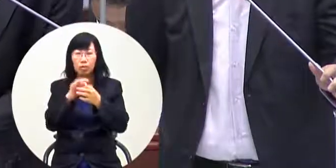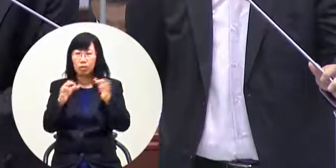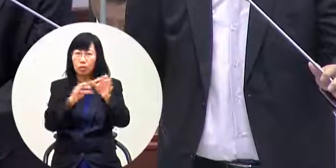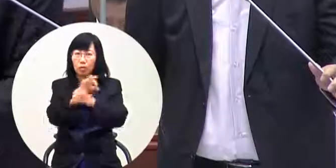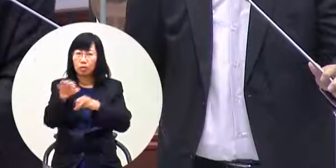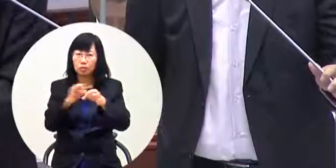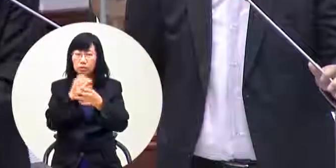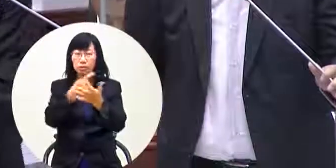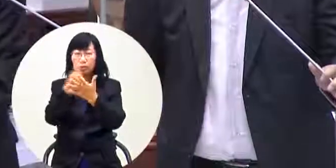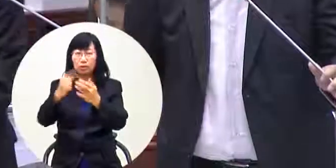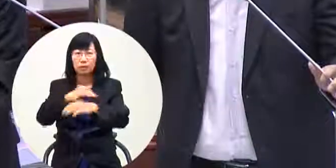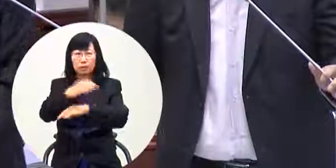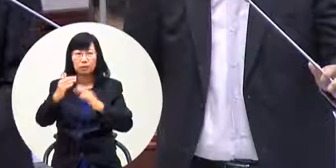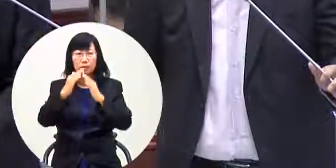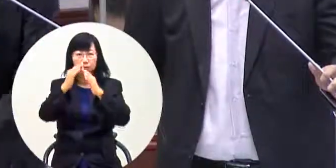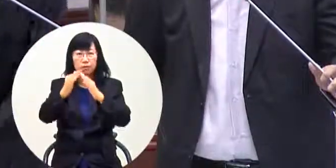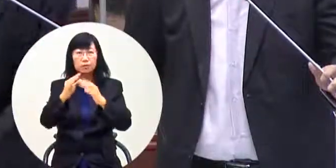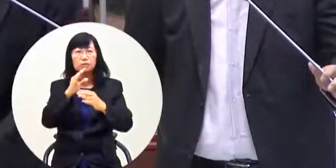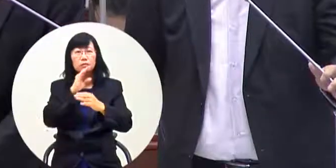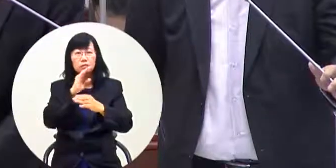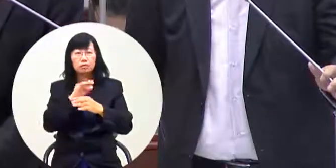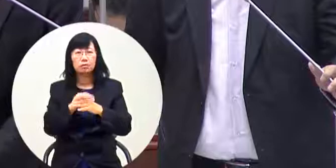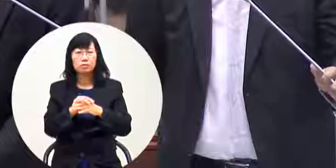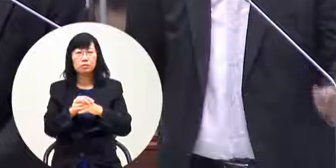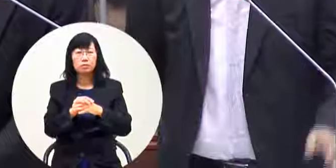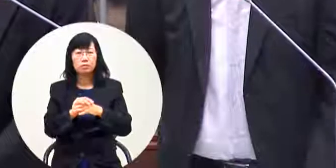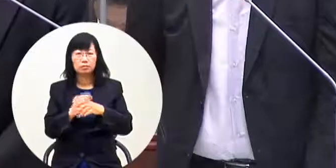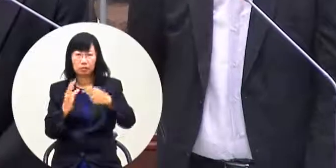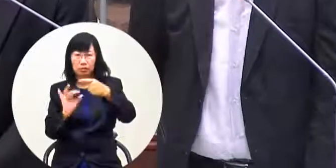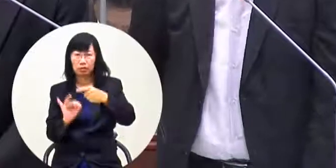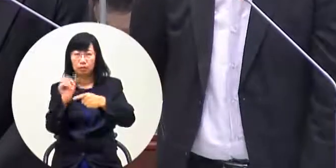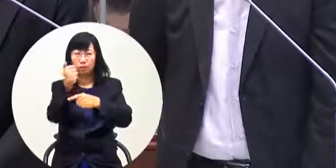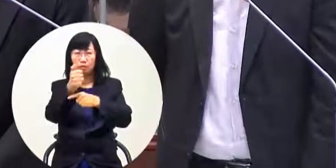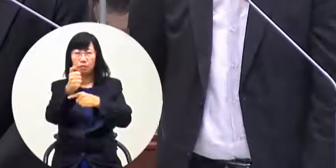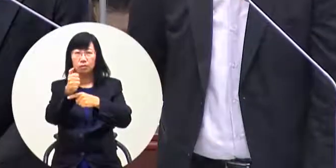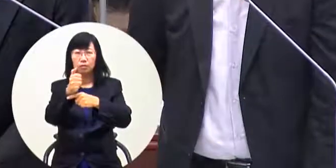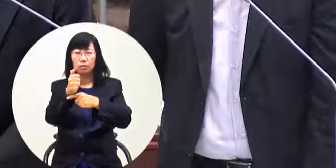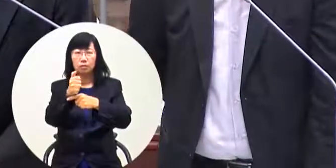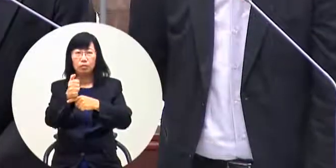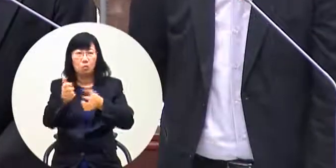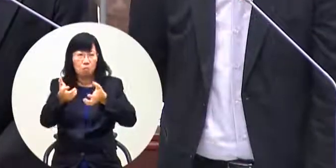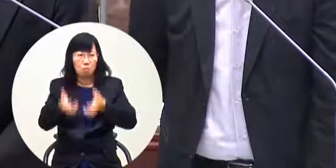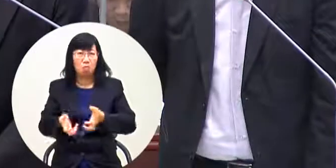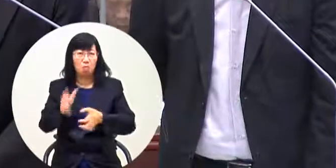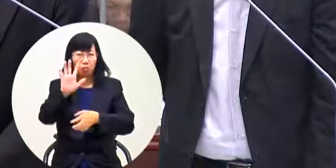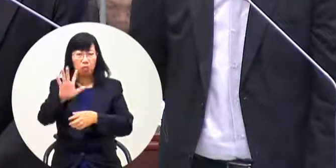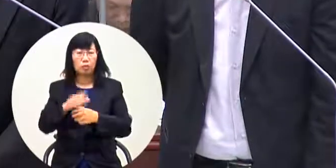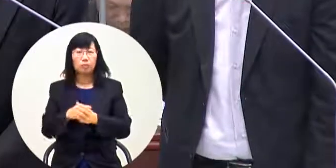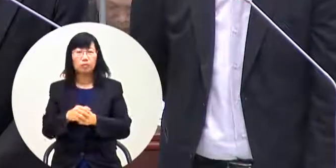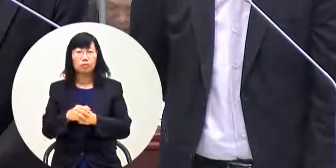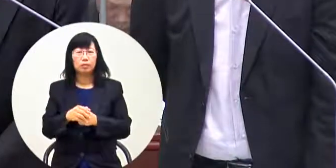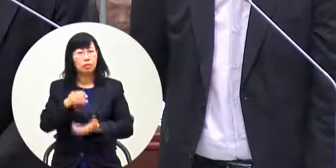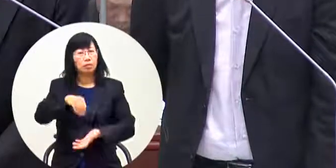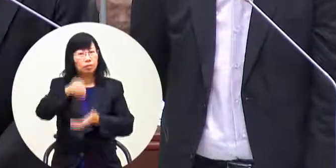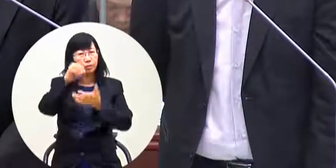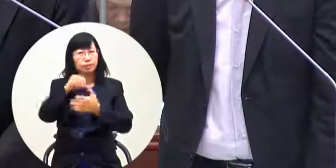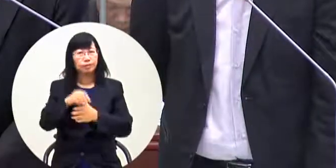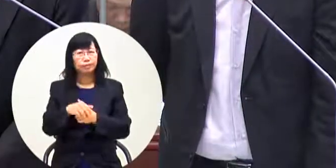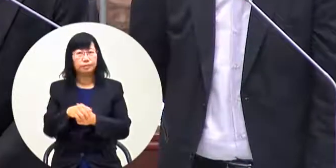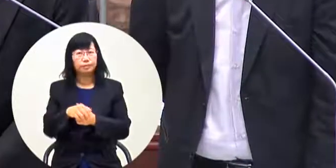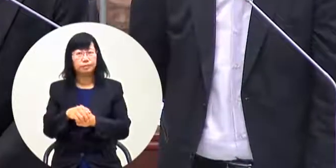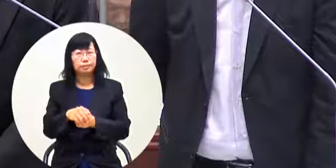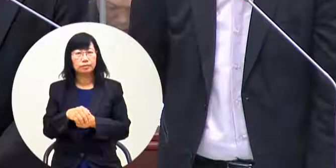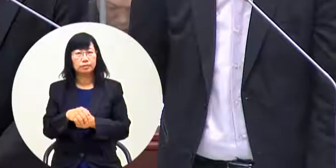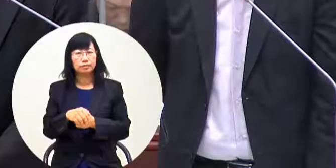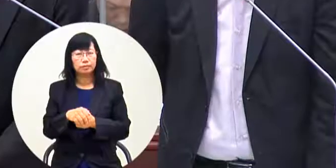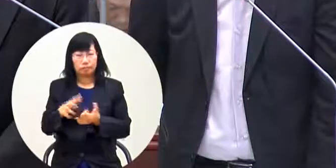这一个分子的50%，它非常的重。那我举一个数字，整个台湾六都里面的